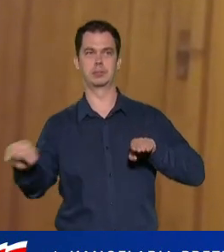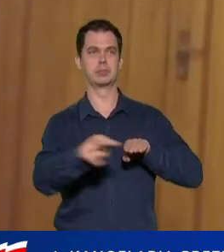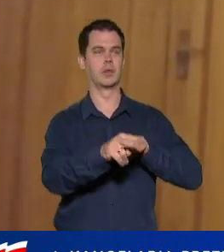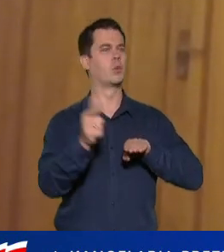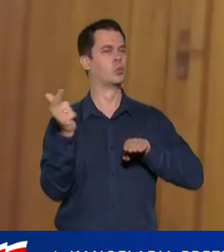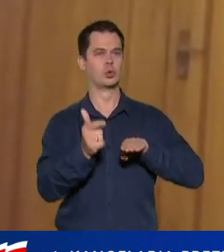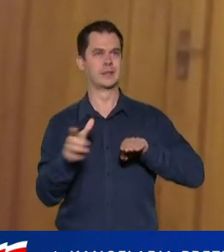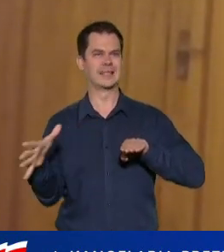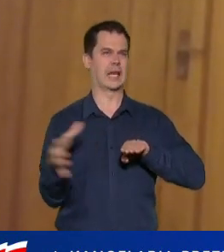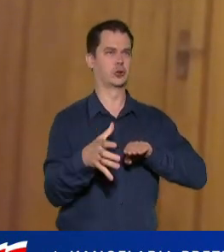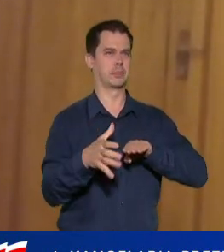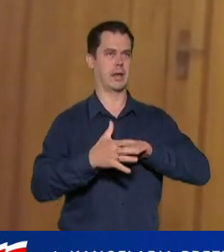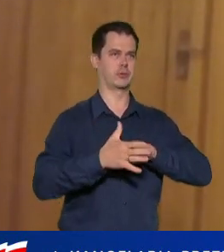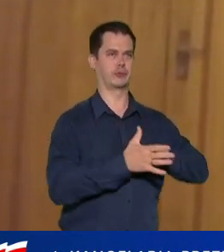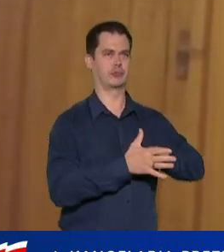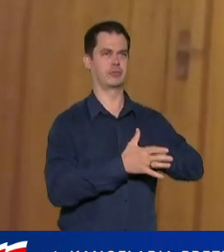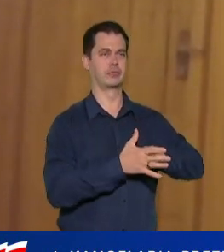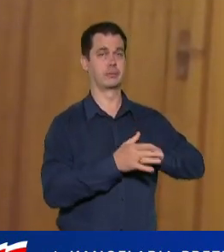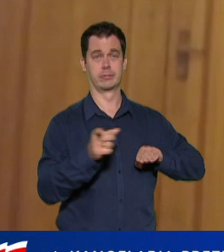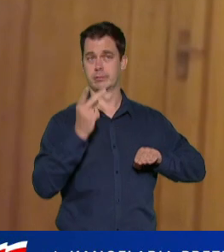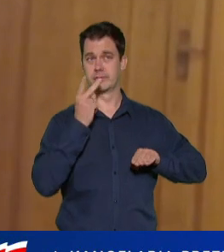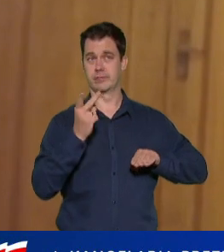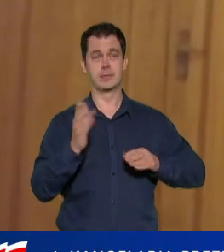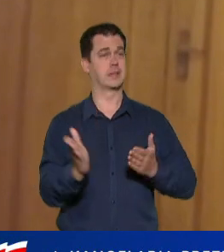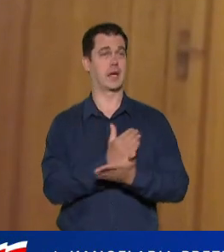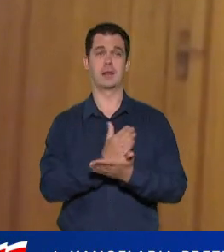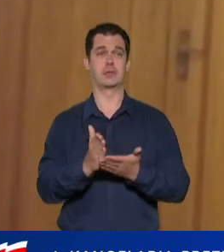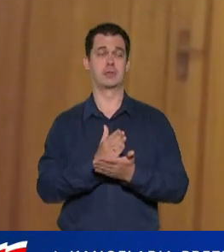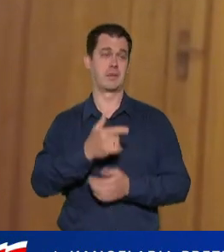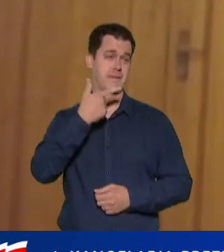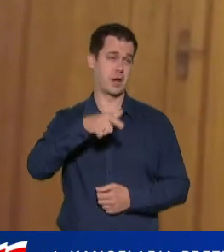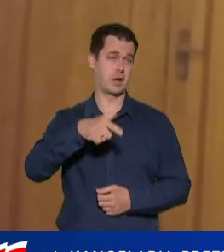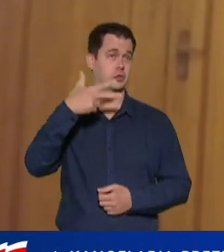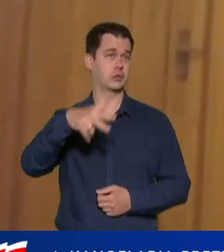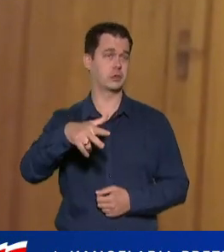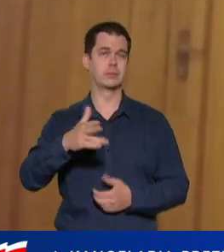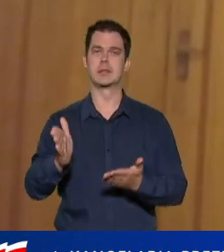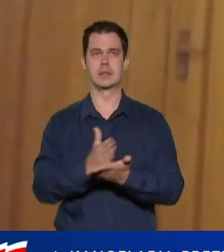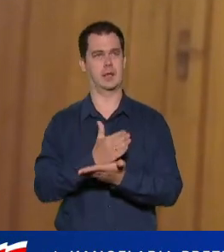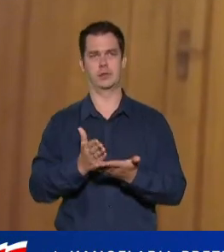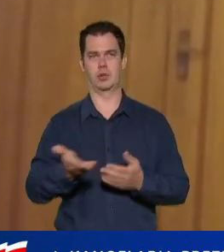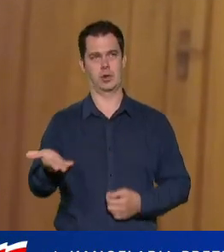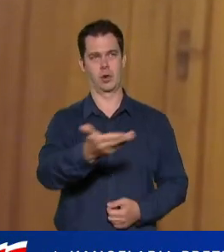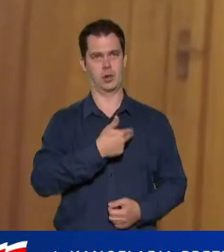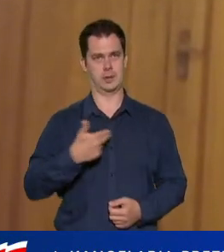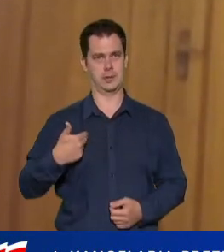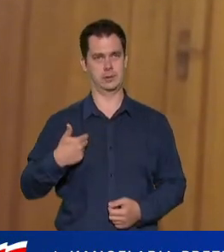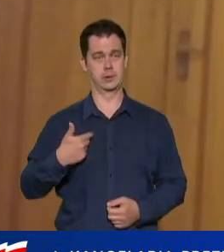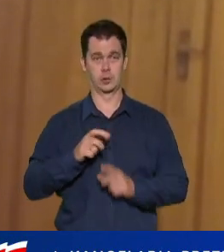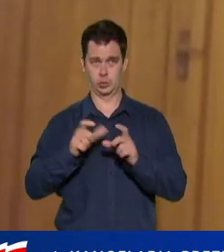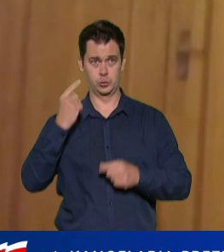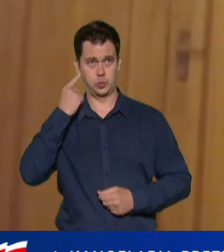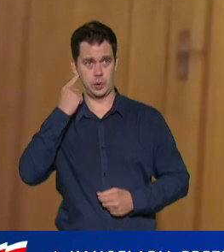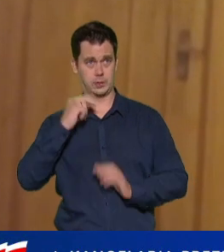wszelką cenę. Czyli skala pandemii, jak ona będzie wyglądać za 2-3 tygodnie, zależy od przestrzegania naszych obostrzeń,